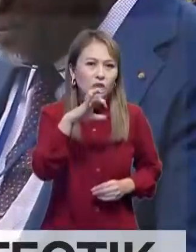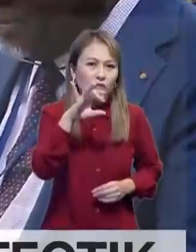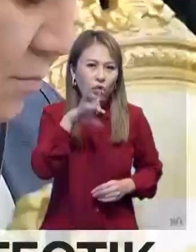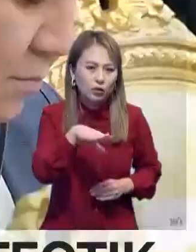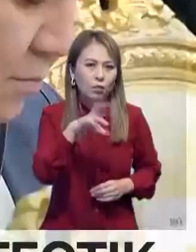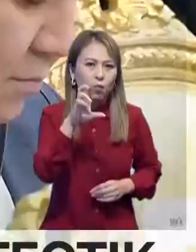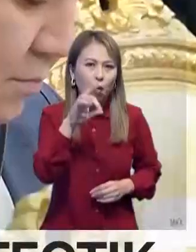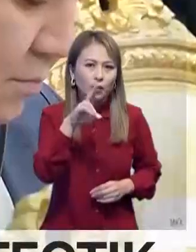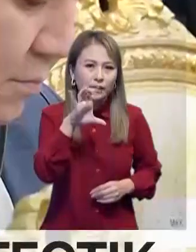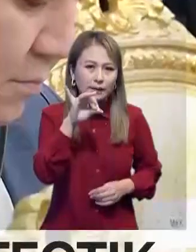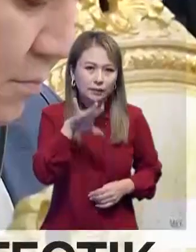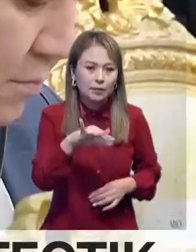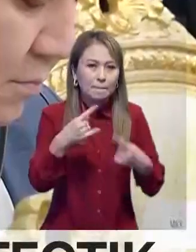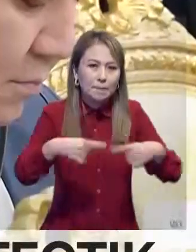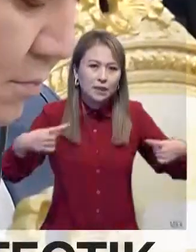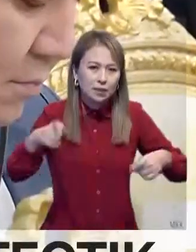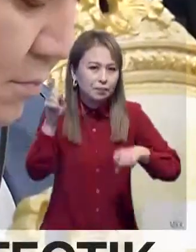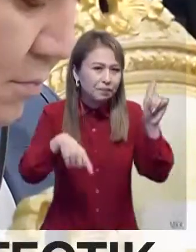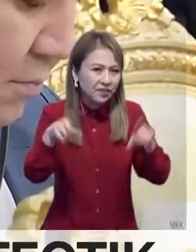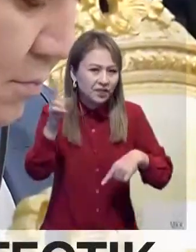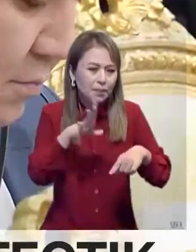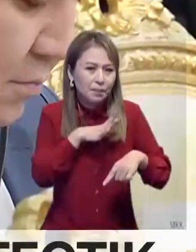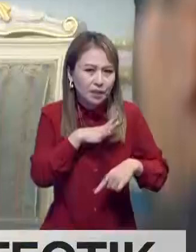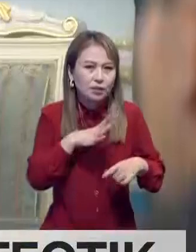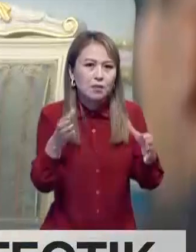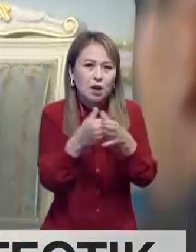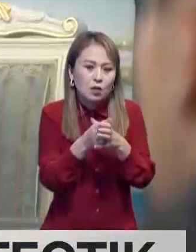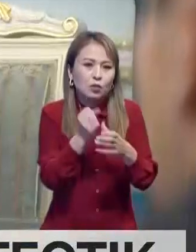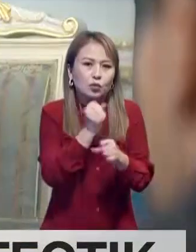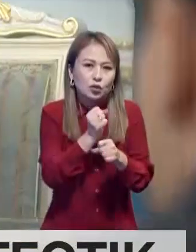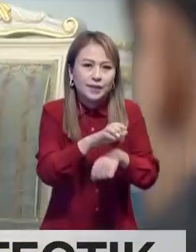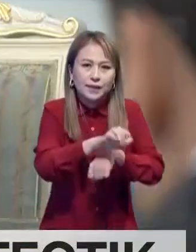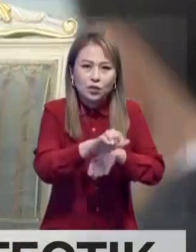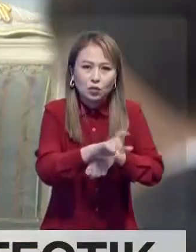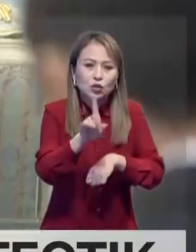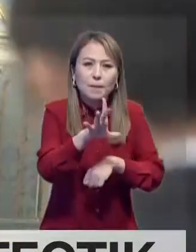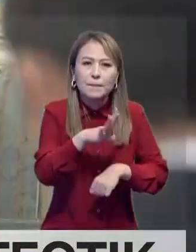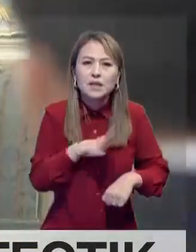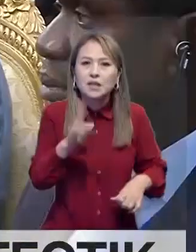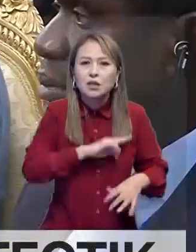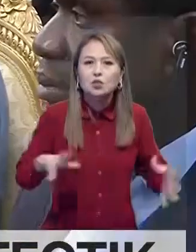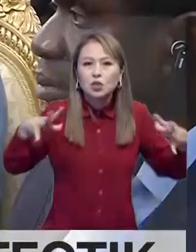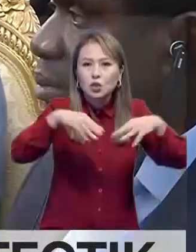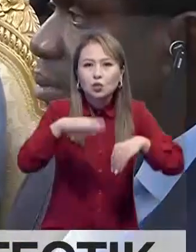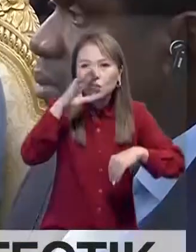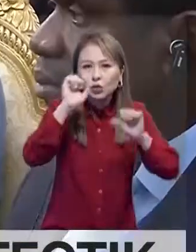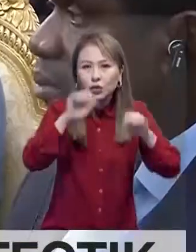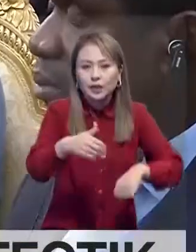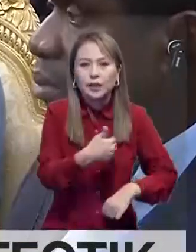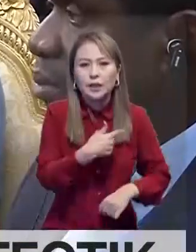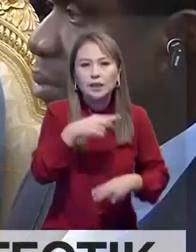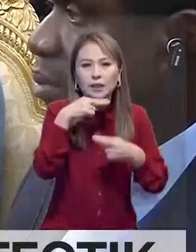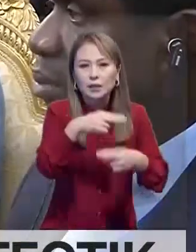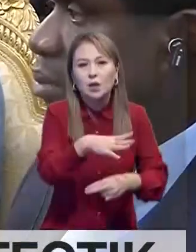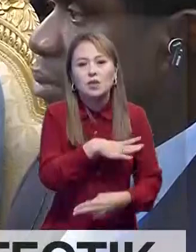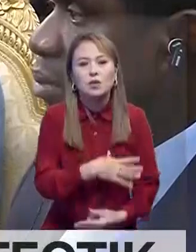фосфат, боксит және басқа да сирек кездесетін минерал кеніштерін барлау, өндіру және игеру үшін бірлесе жұмыс істеу мүмкіндігіне